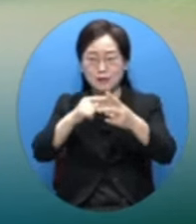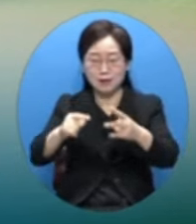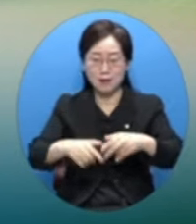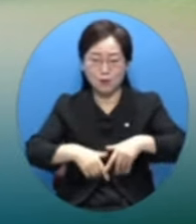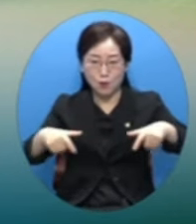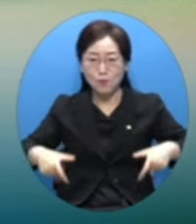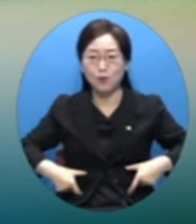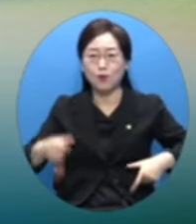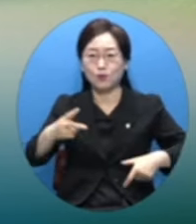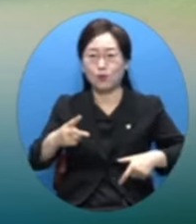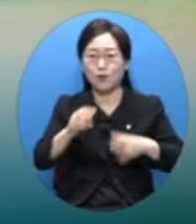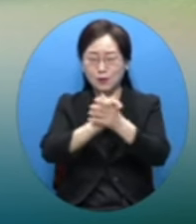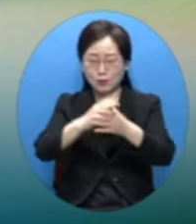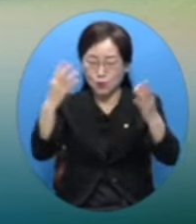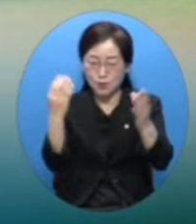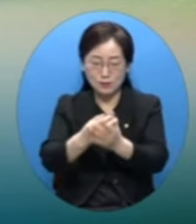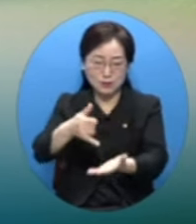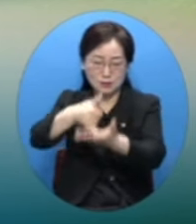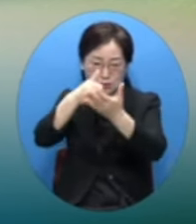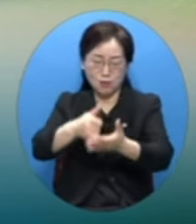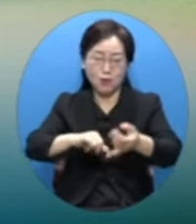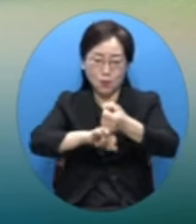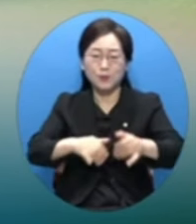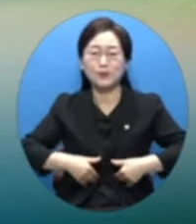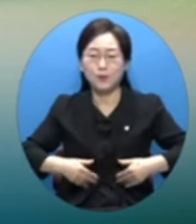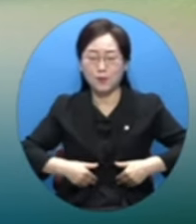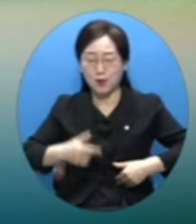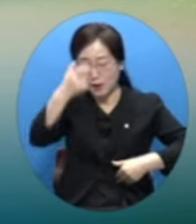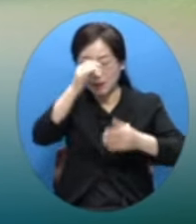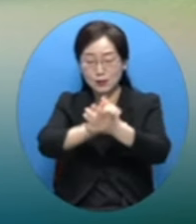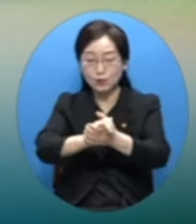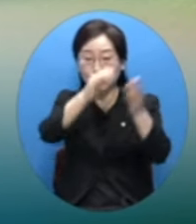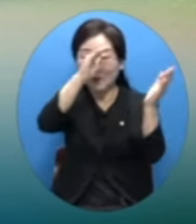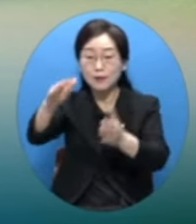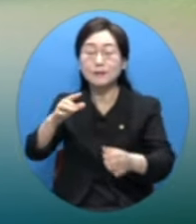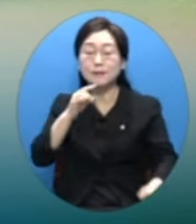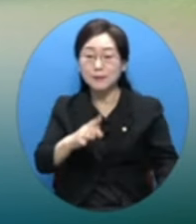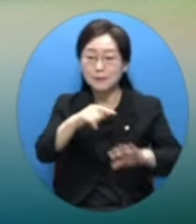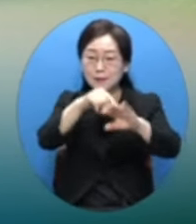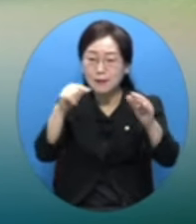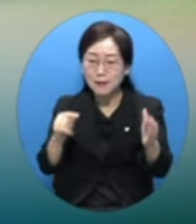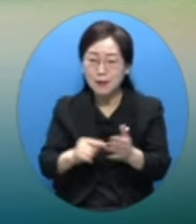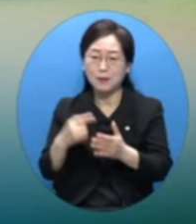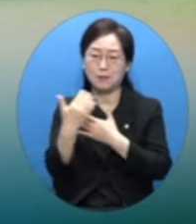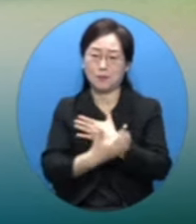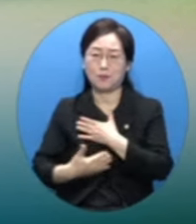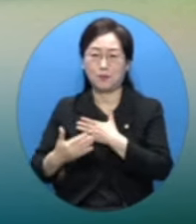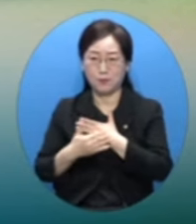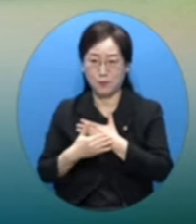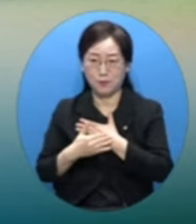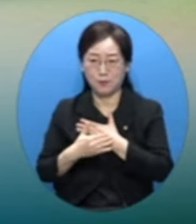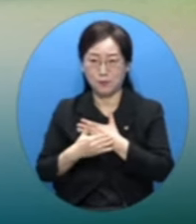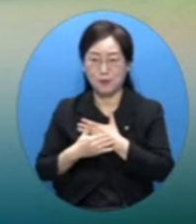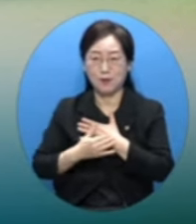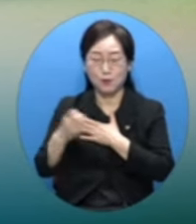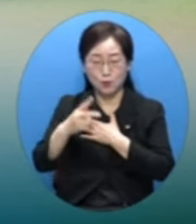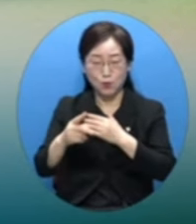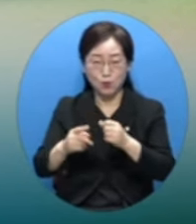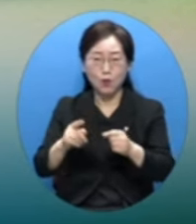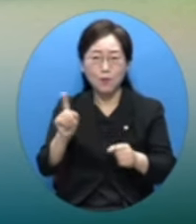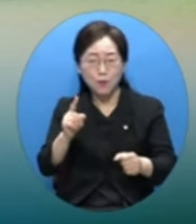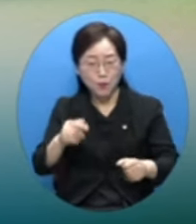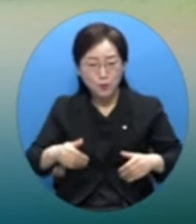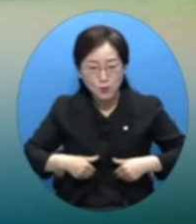형성에 필수 불가결하다. 오직 기도를 통해서만 우리는 마음과 몸 그리고 우리에 필요한 하나님의